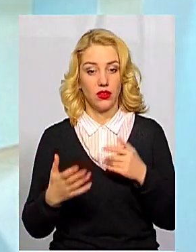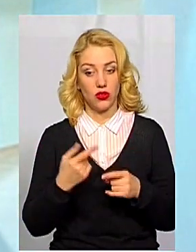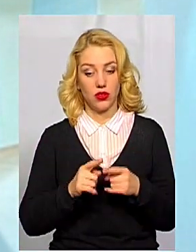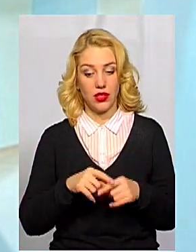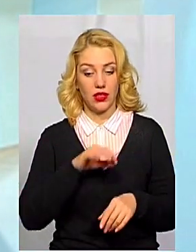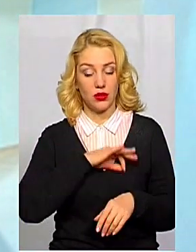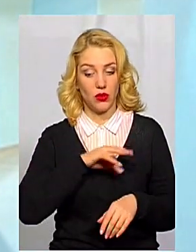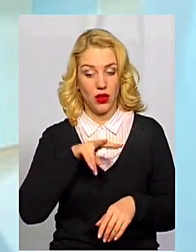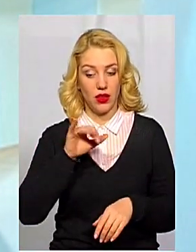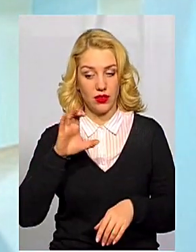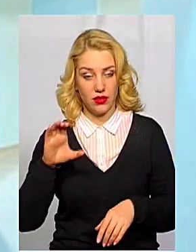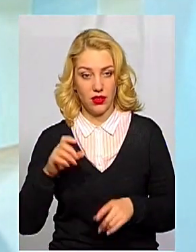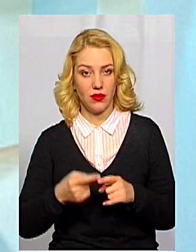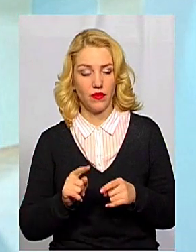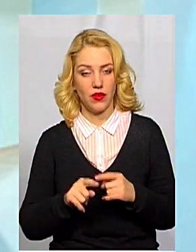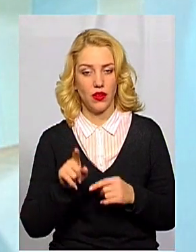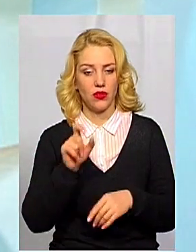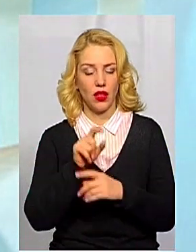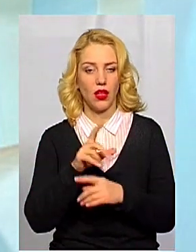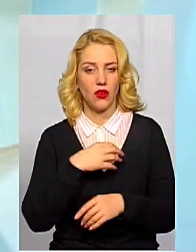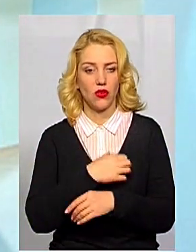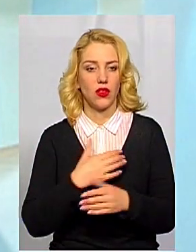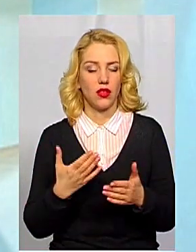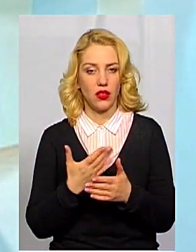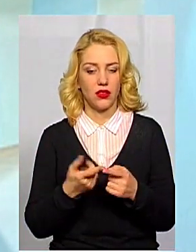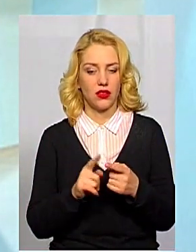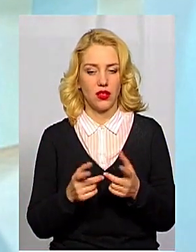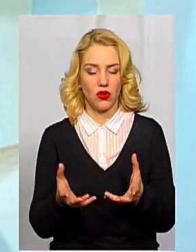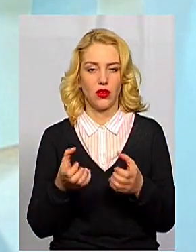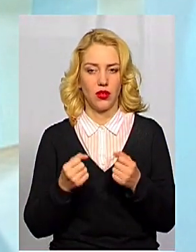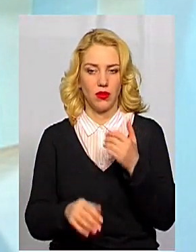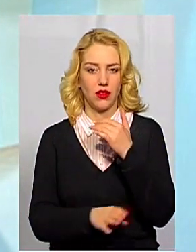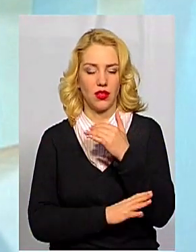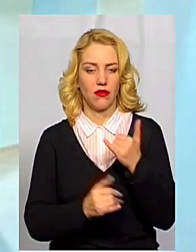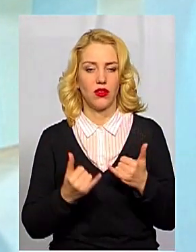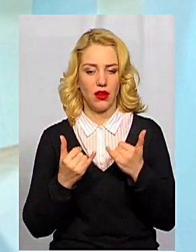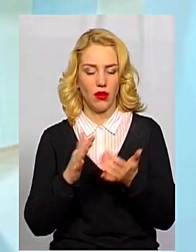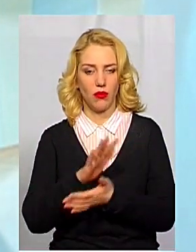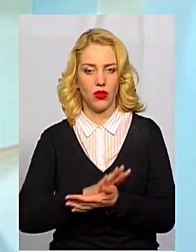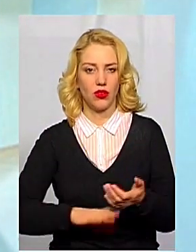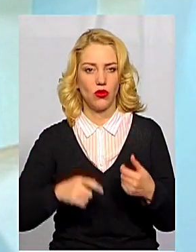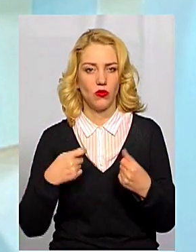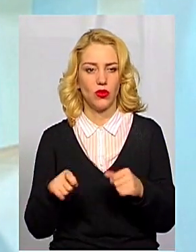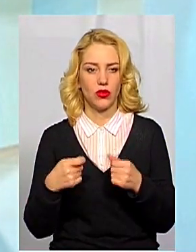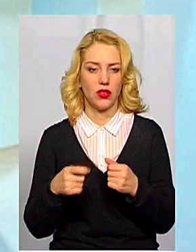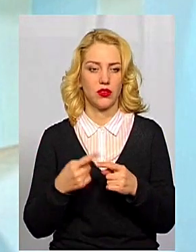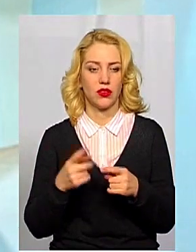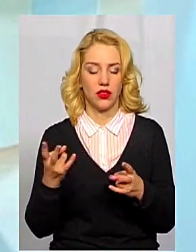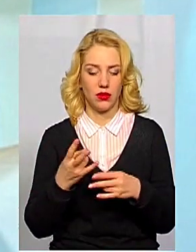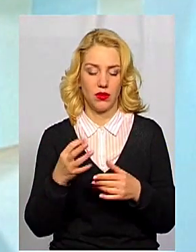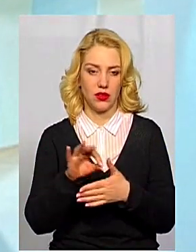то які їхнє основне завдання отримати деревину для подальшої реалізації, для потреб народного господарства. Тут потрібно